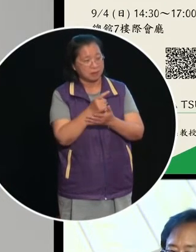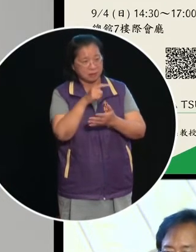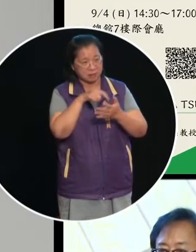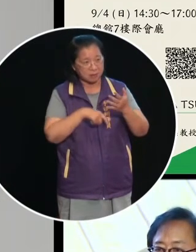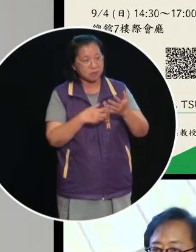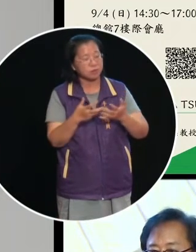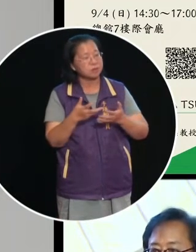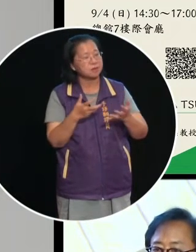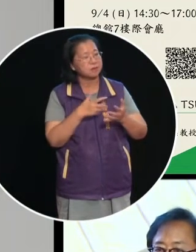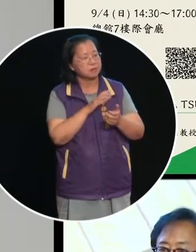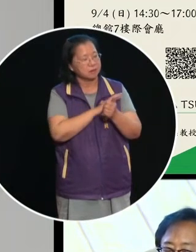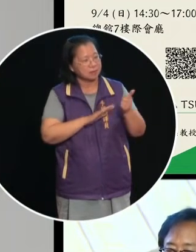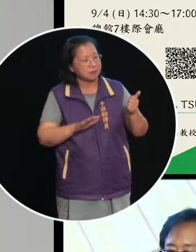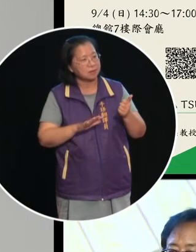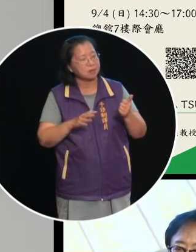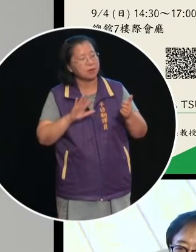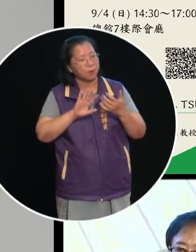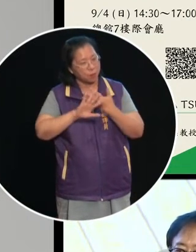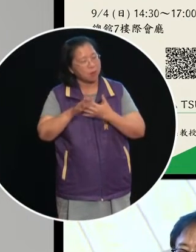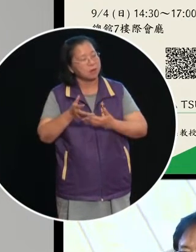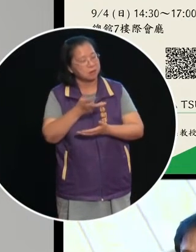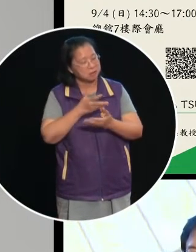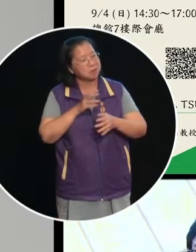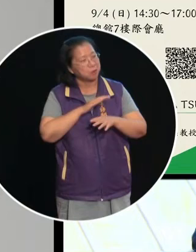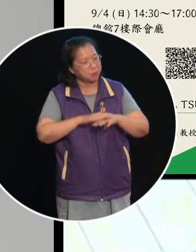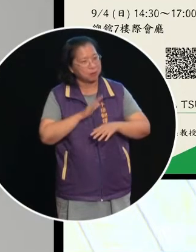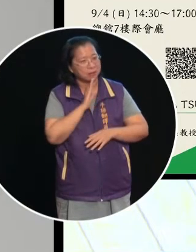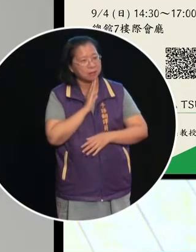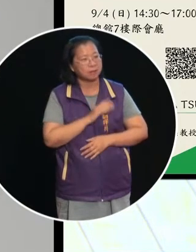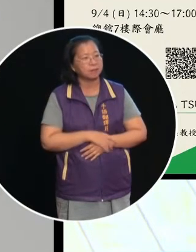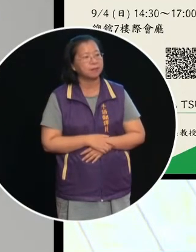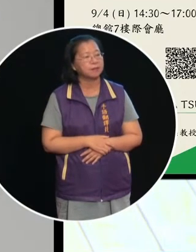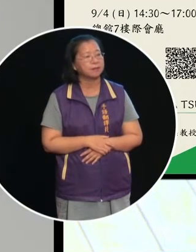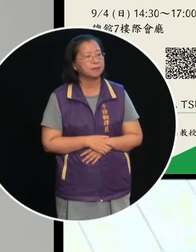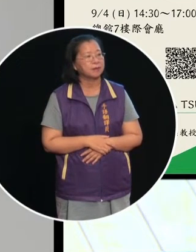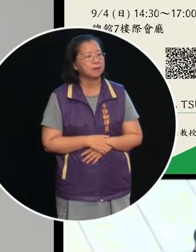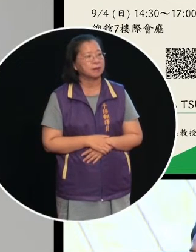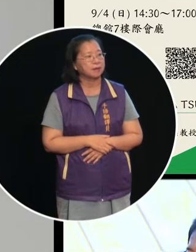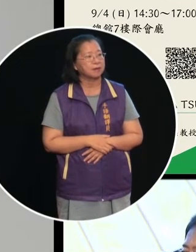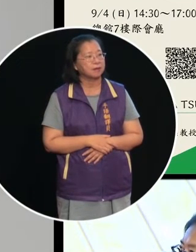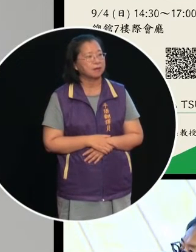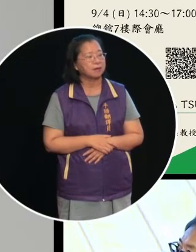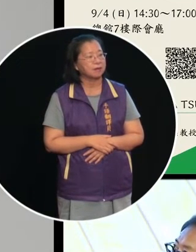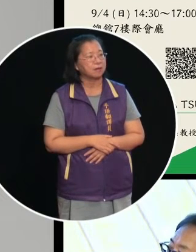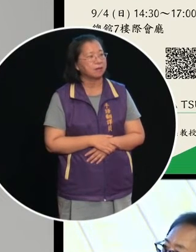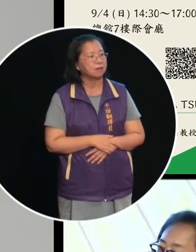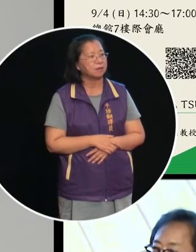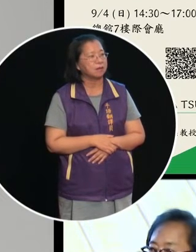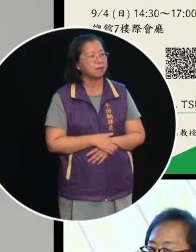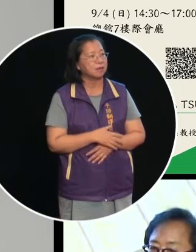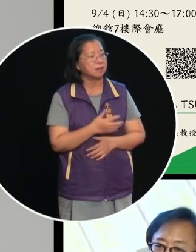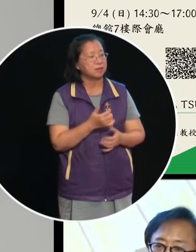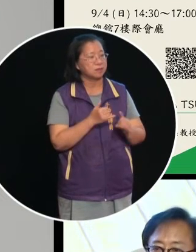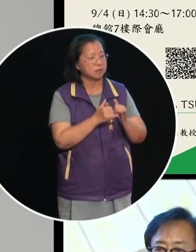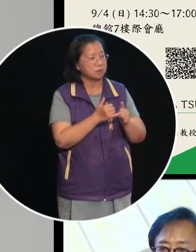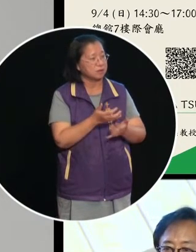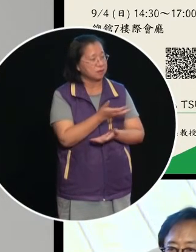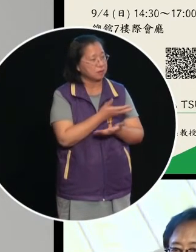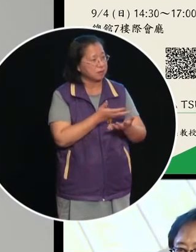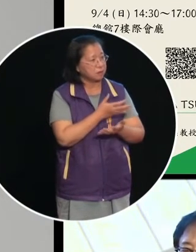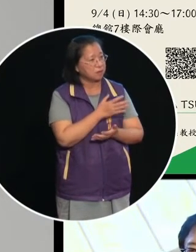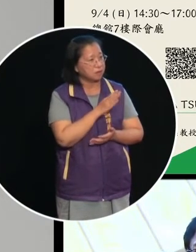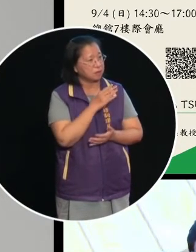会可以影响到外交，因为网络时代 SNS 社会那个社交网络时